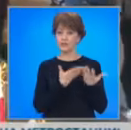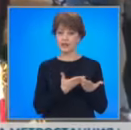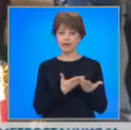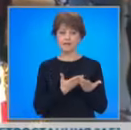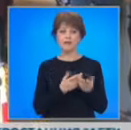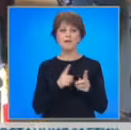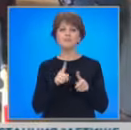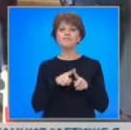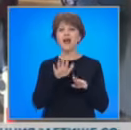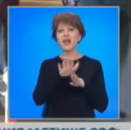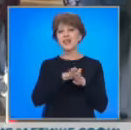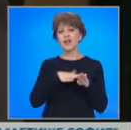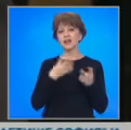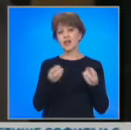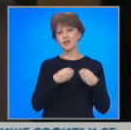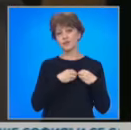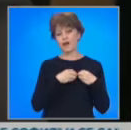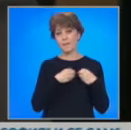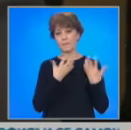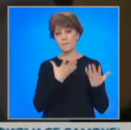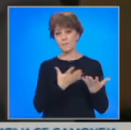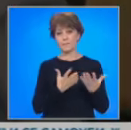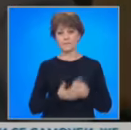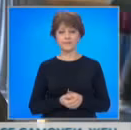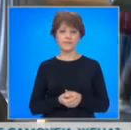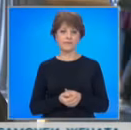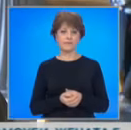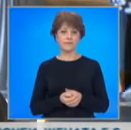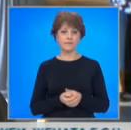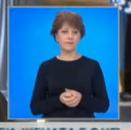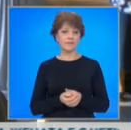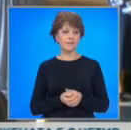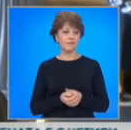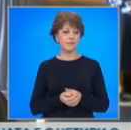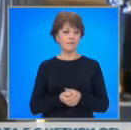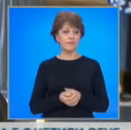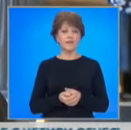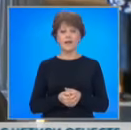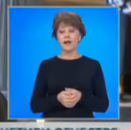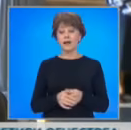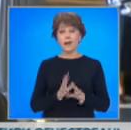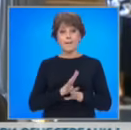Нежна душа, учител, поет и голям актьор. Без тихата усмивка на бай Иван,